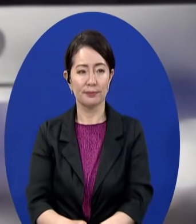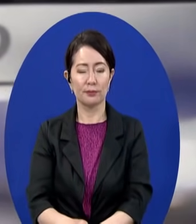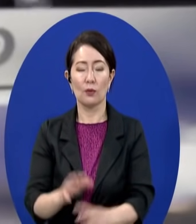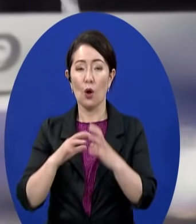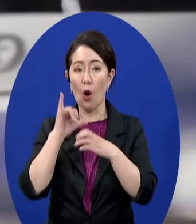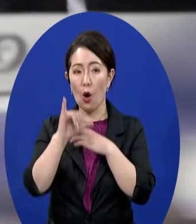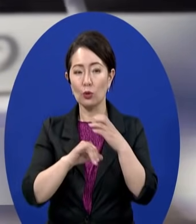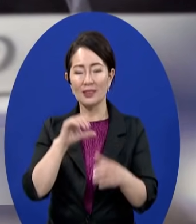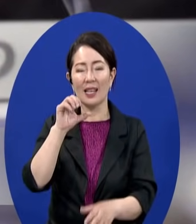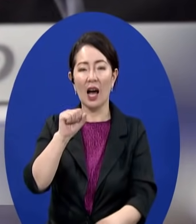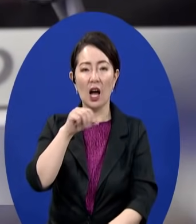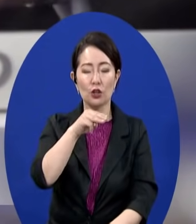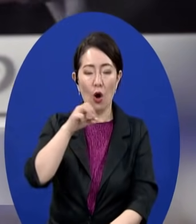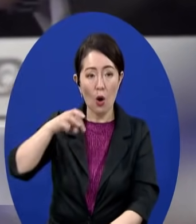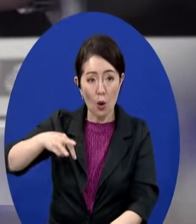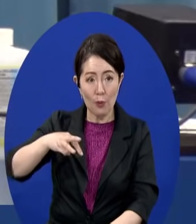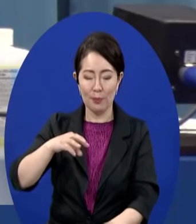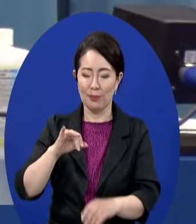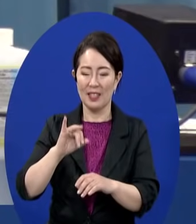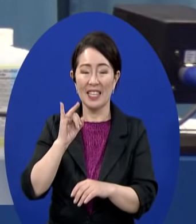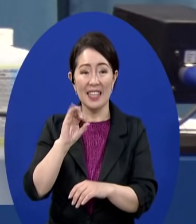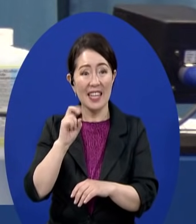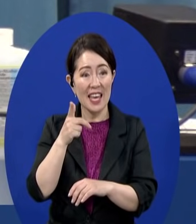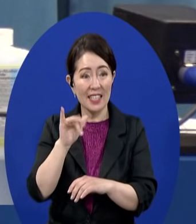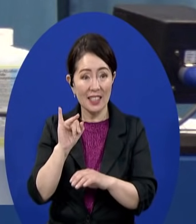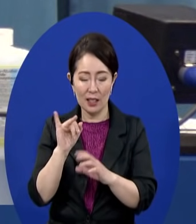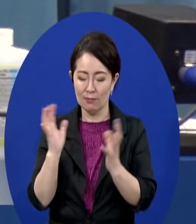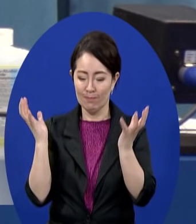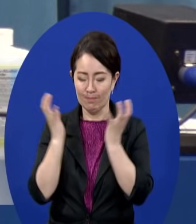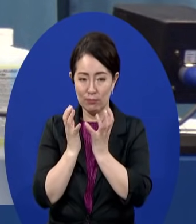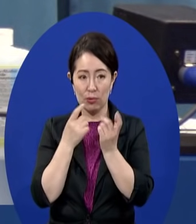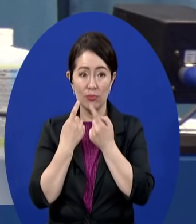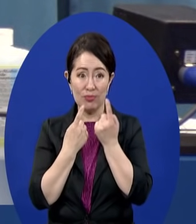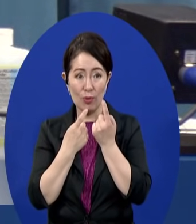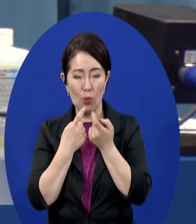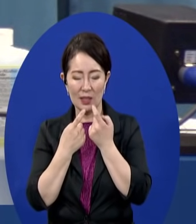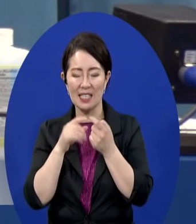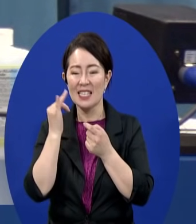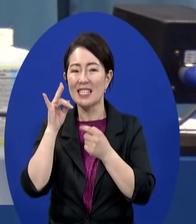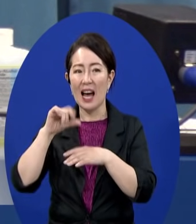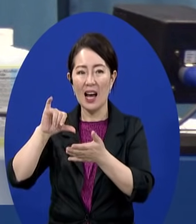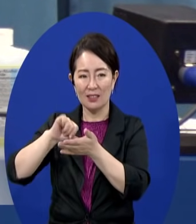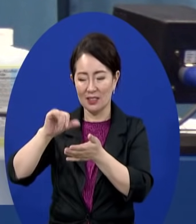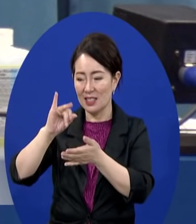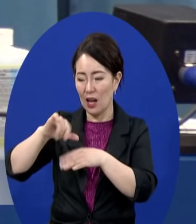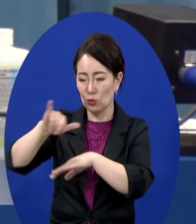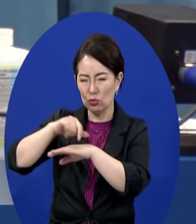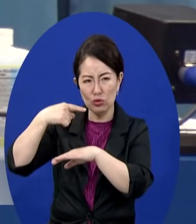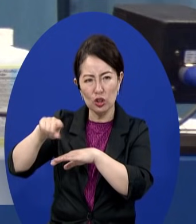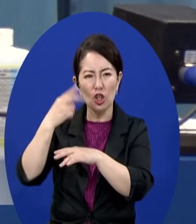Олон улсын атомын энергийн агентлагийн захирлуудын зөвлөлийн гишүүд хуралдаж, Иран улсын цөмийн хөтөлбөрийн асуудлаар хилэлцэж байгаа